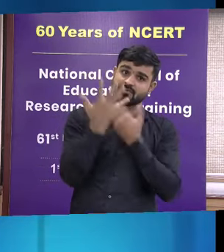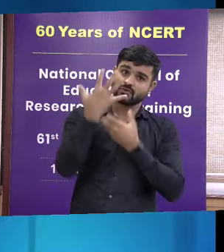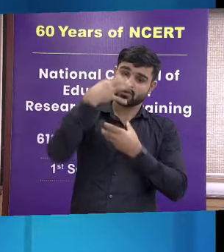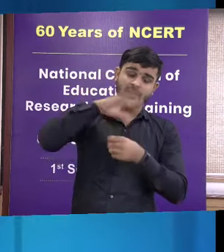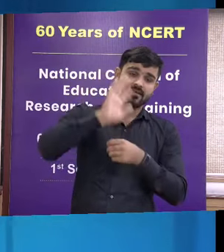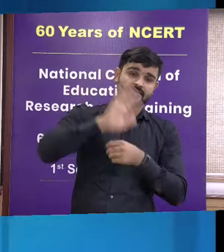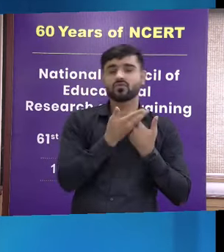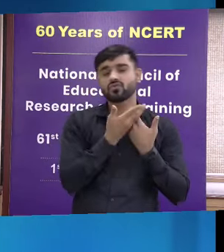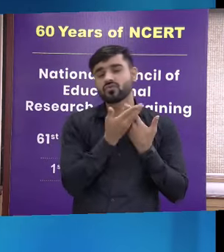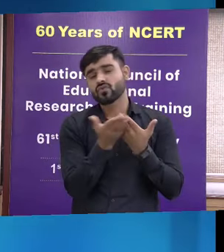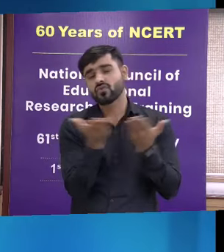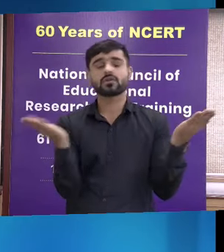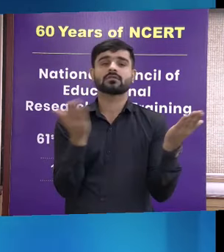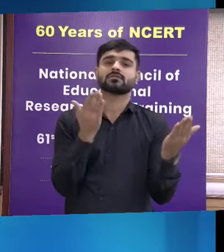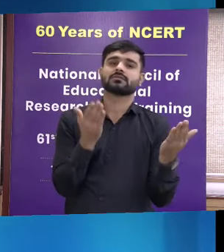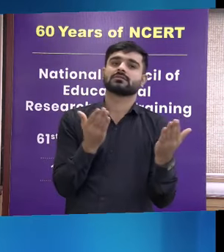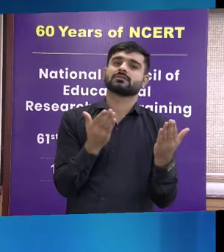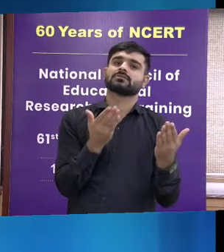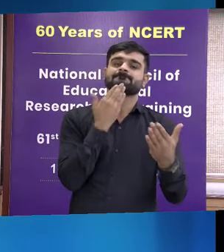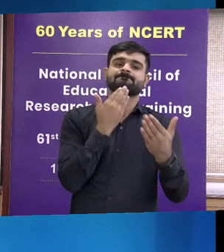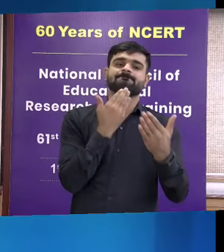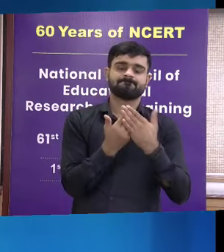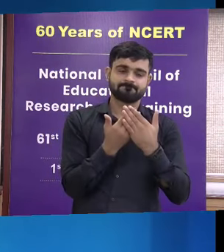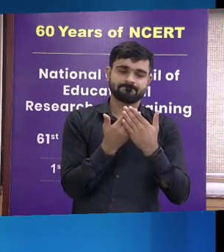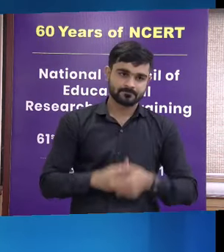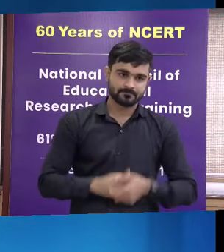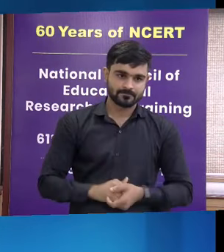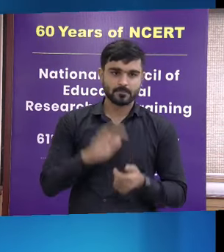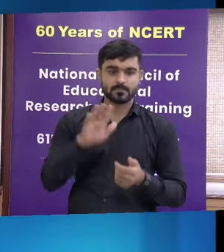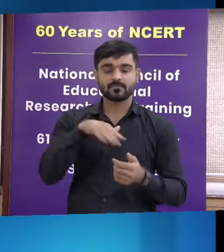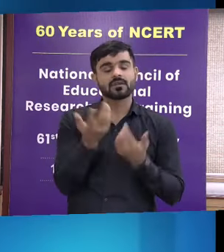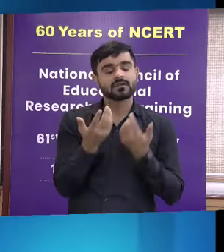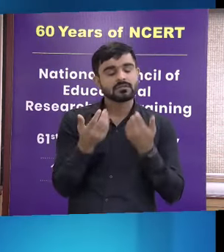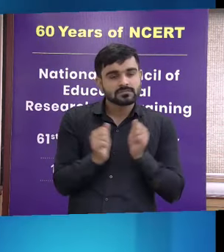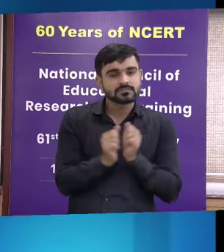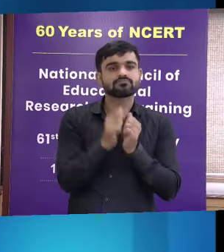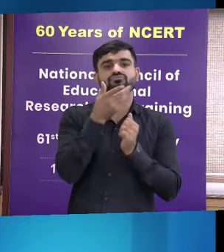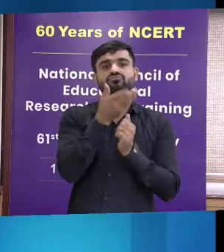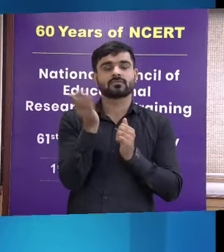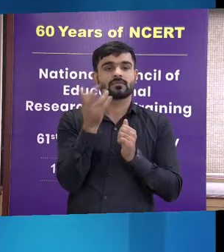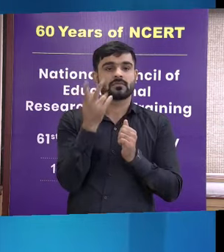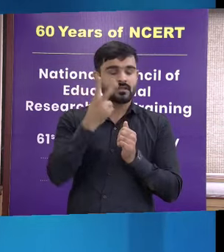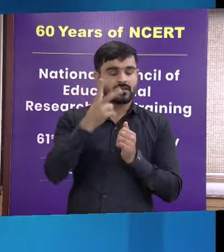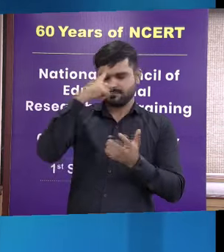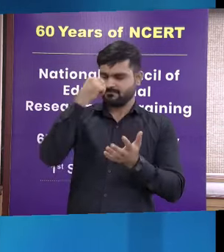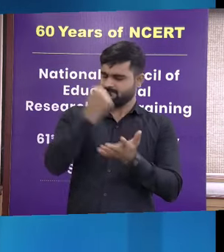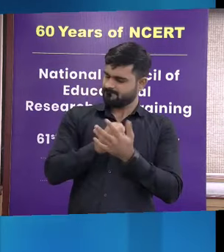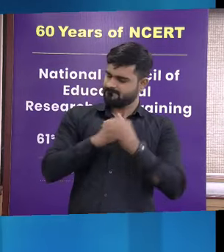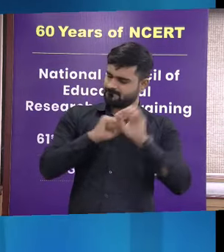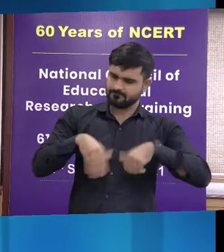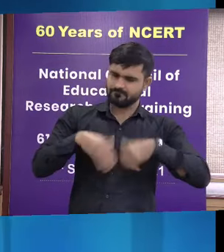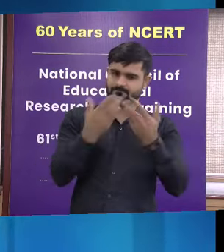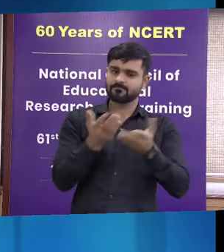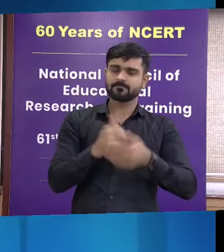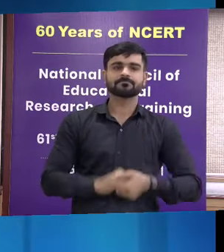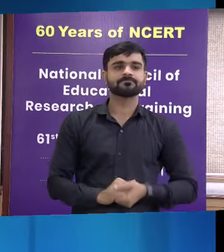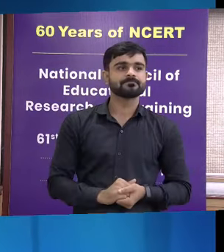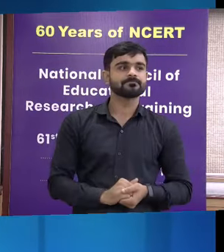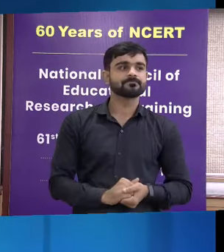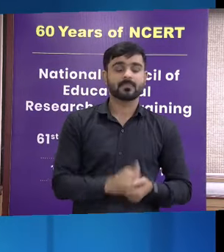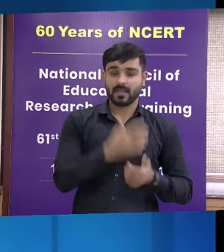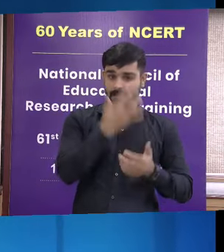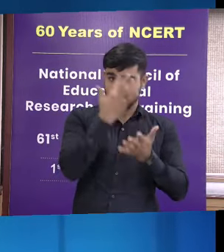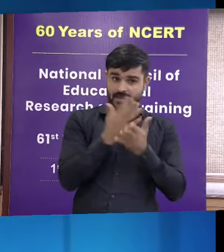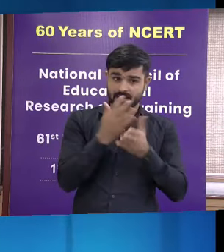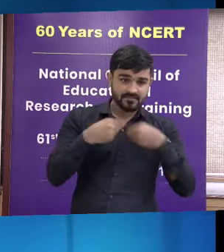उन सभी का मैं धन्यवाद ज्ञापित करता हूं। और साथ ही आपको यह विश्वास दिलाता हूं कि